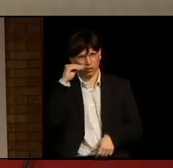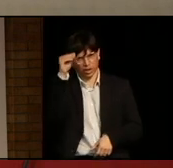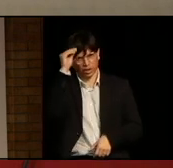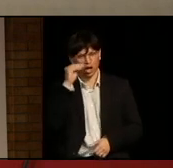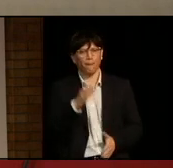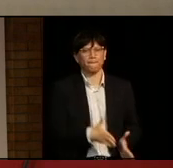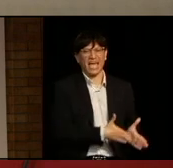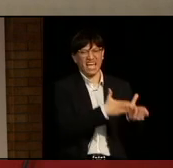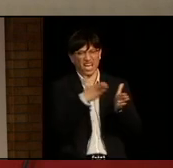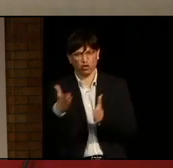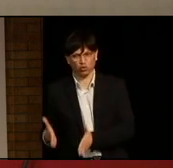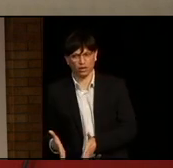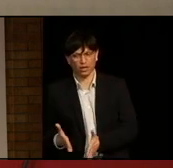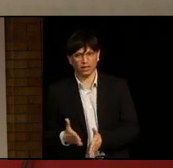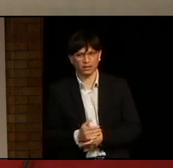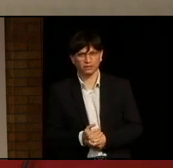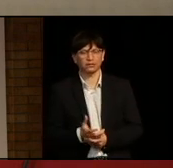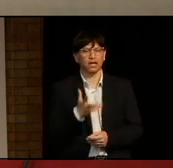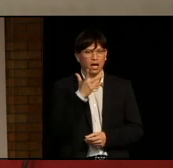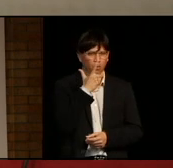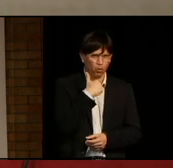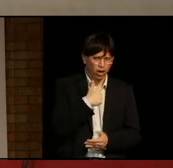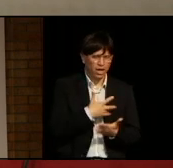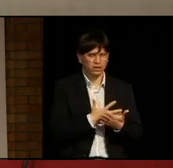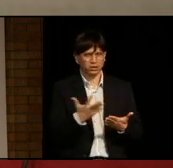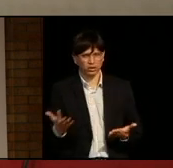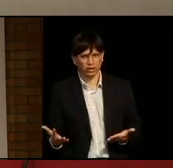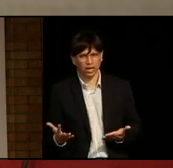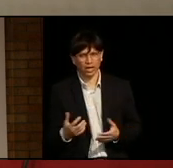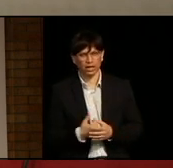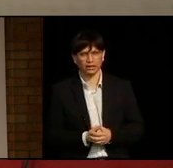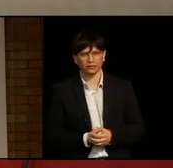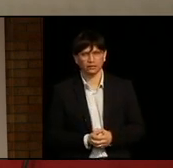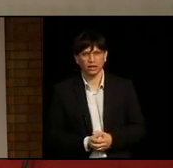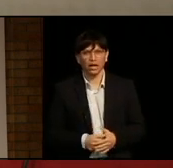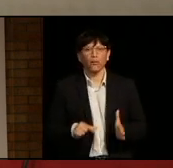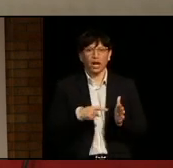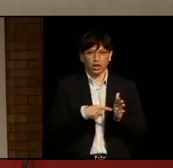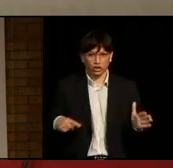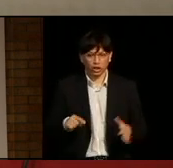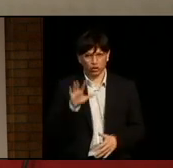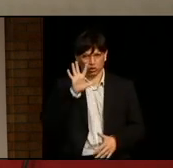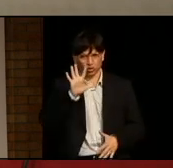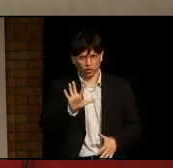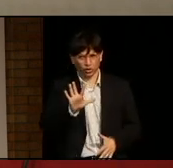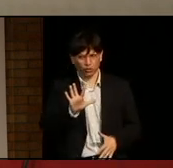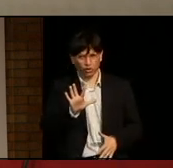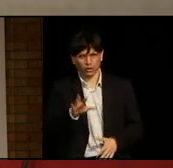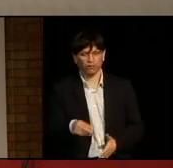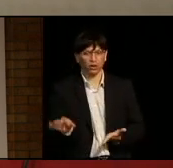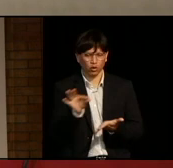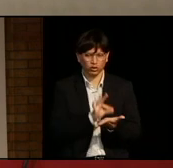contributo vorrei citare il paragrafo 105 della Laudate Deum così